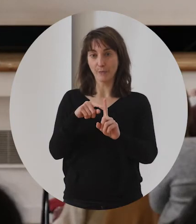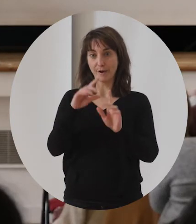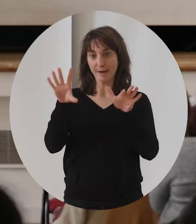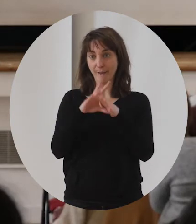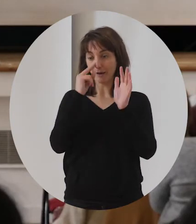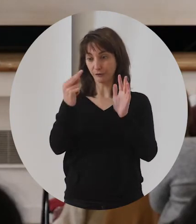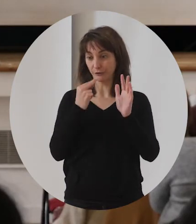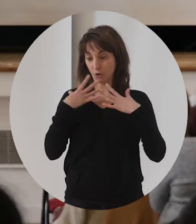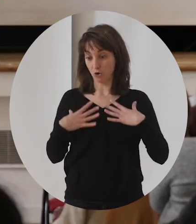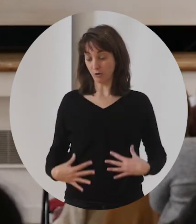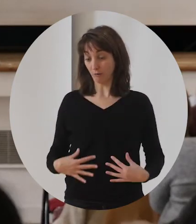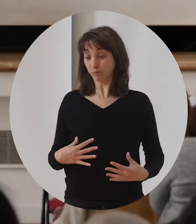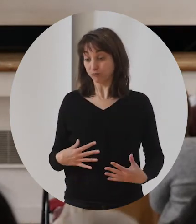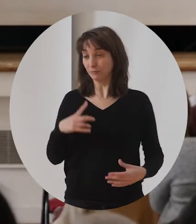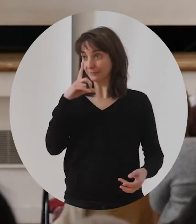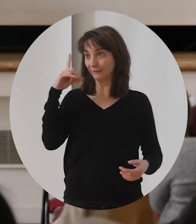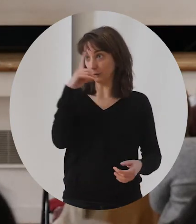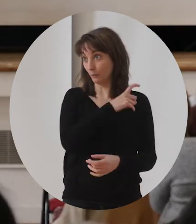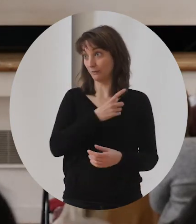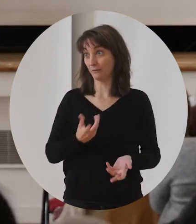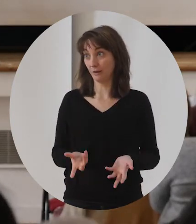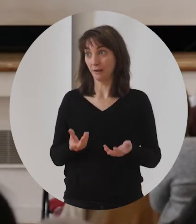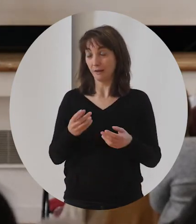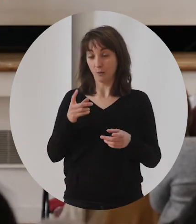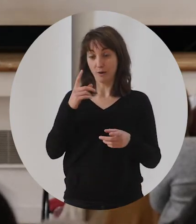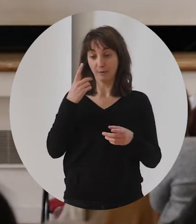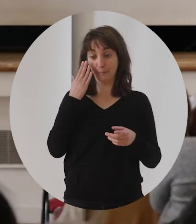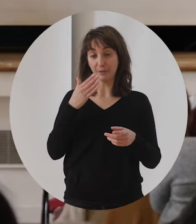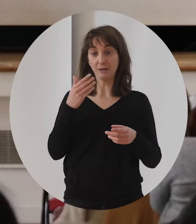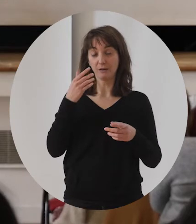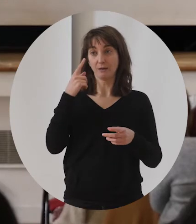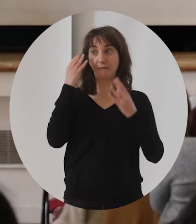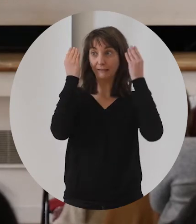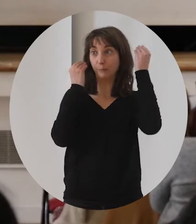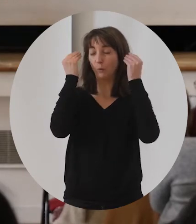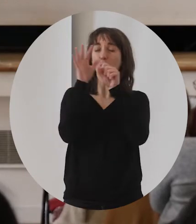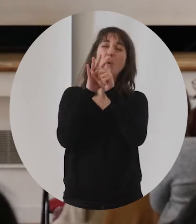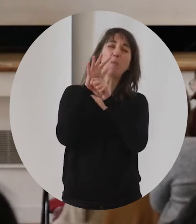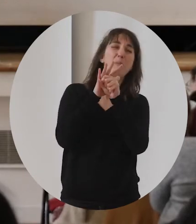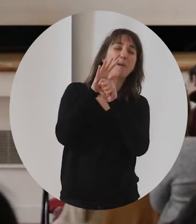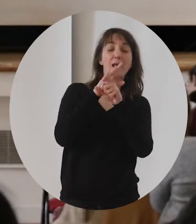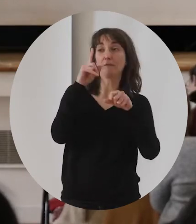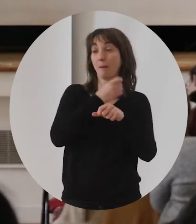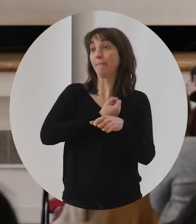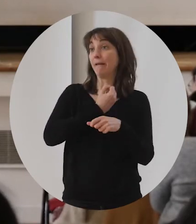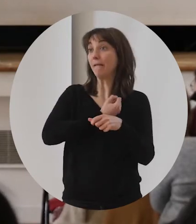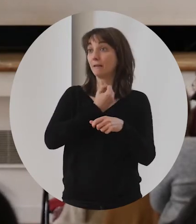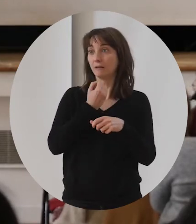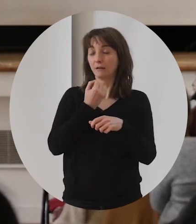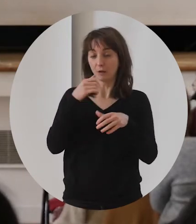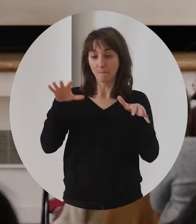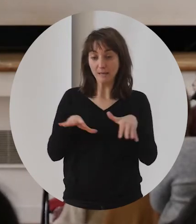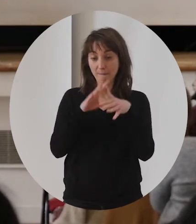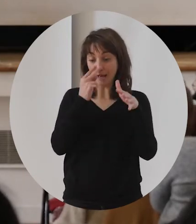représentation de leur espace corporel parce que, dans le cas d'un réflexie vestibulaire complète, ils n'ont pas la